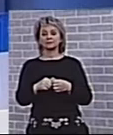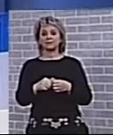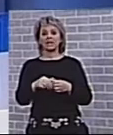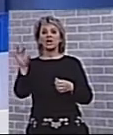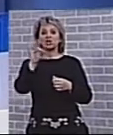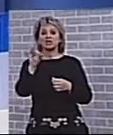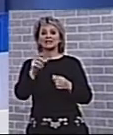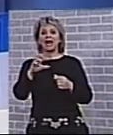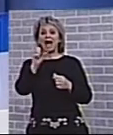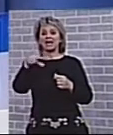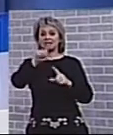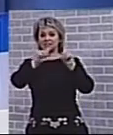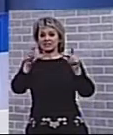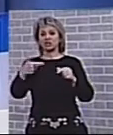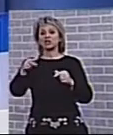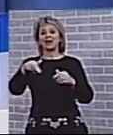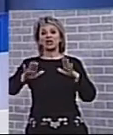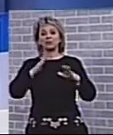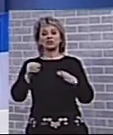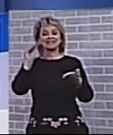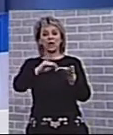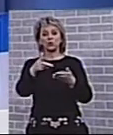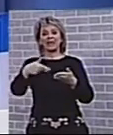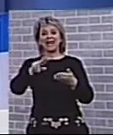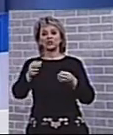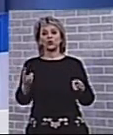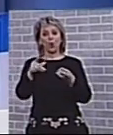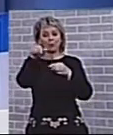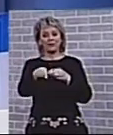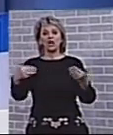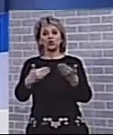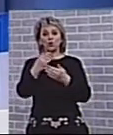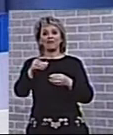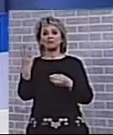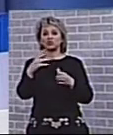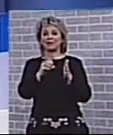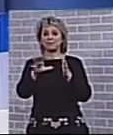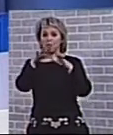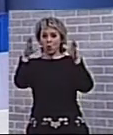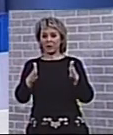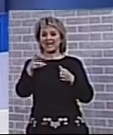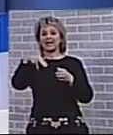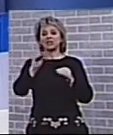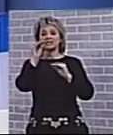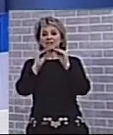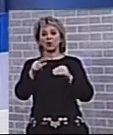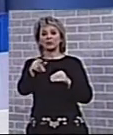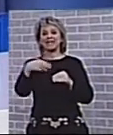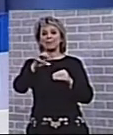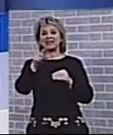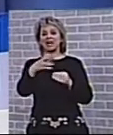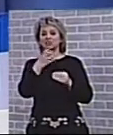На Ростовской АЭС генеральная репетиция загрузки ядерного топлива. На новом четвертом блоке в реактор загружают